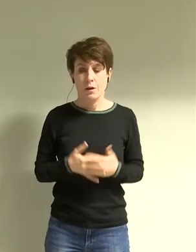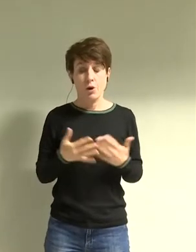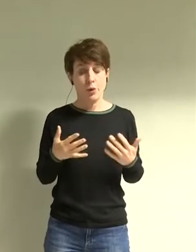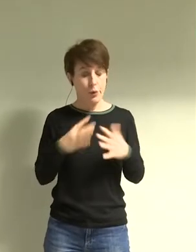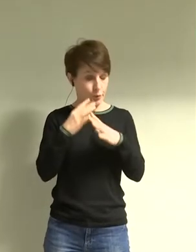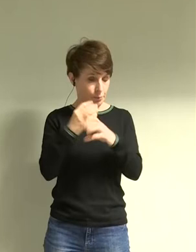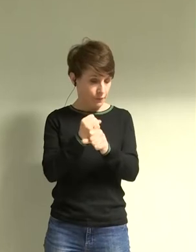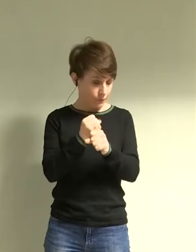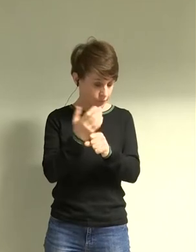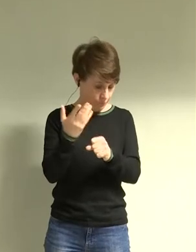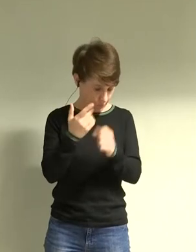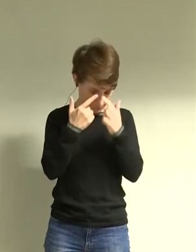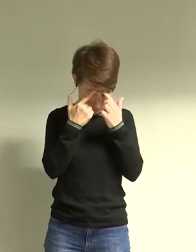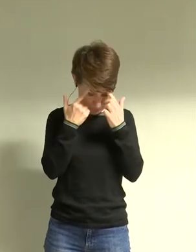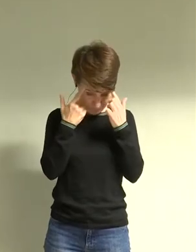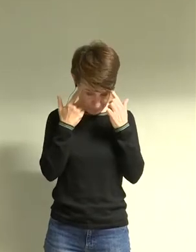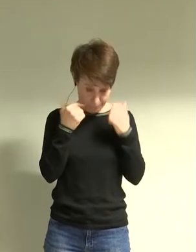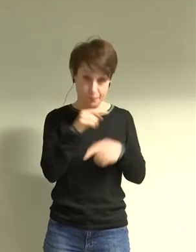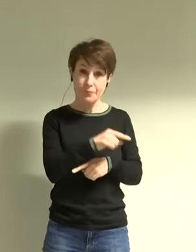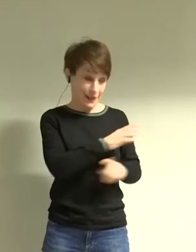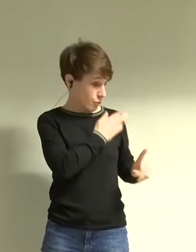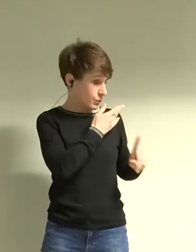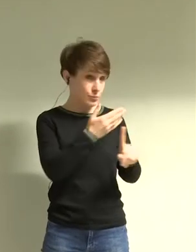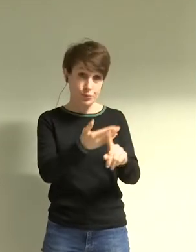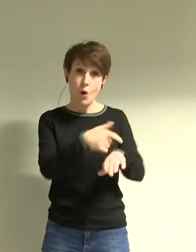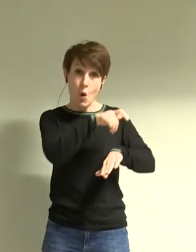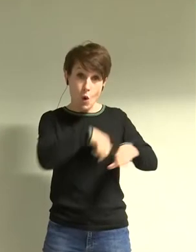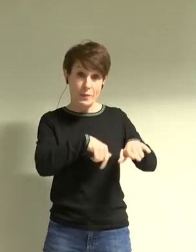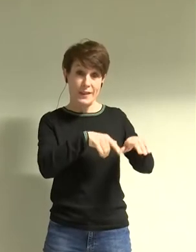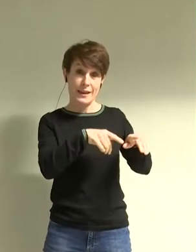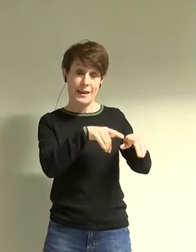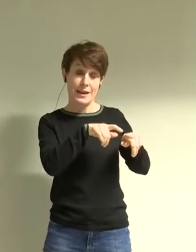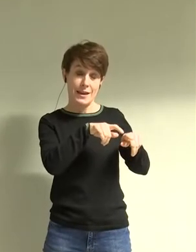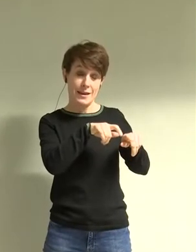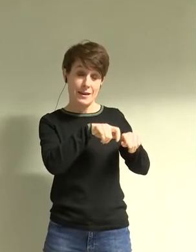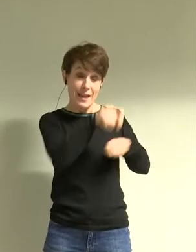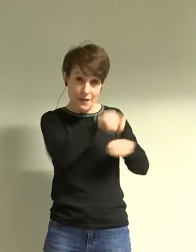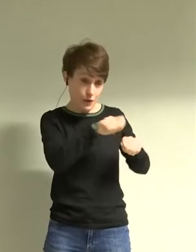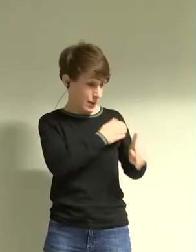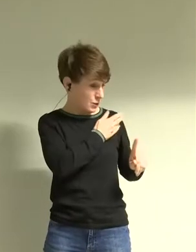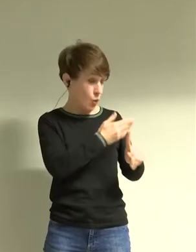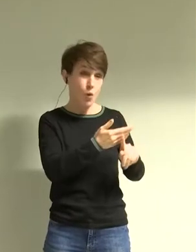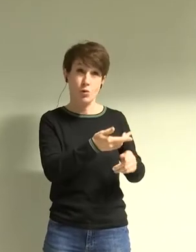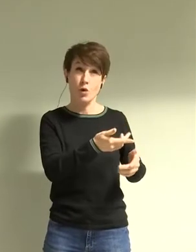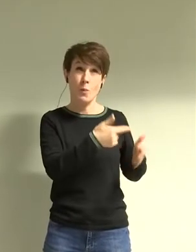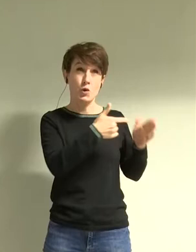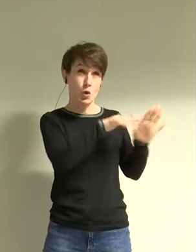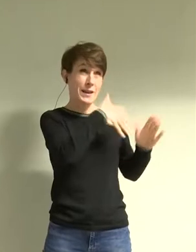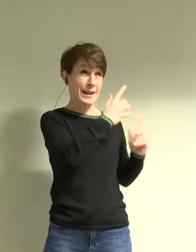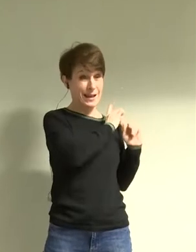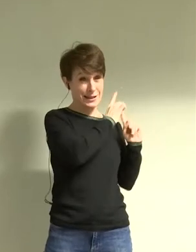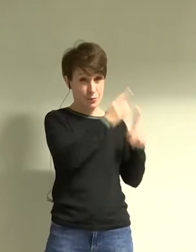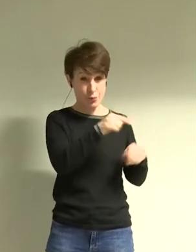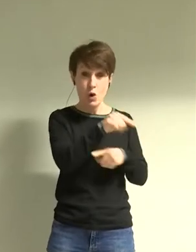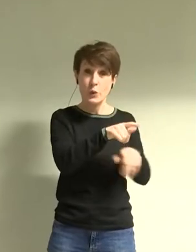que jusqu'à présent ce comité d'évaluation depuis 2015 avec les cci et n'était que sur les